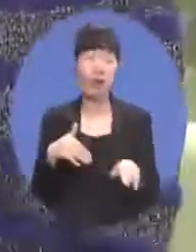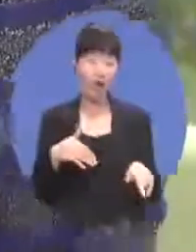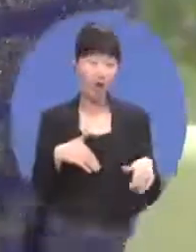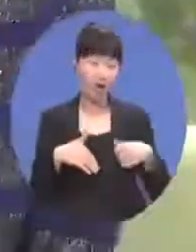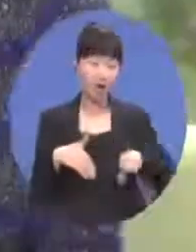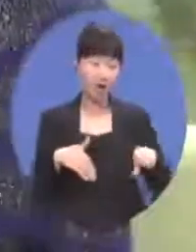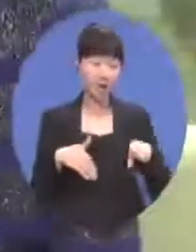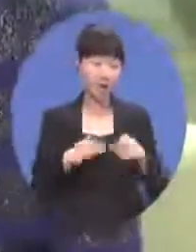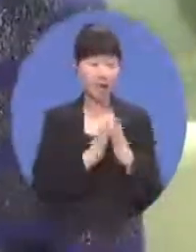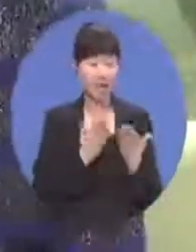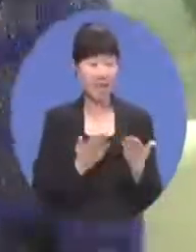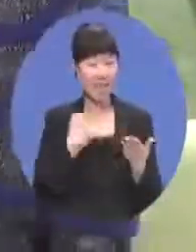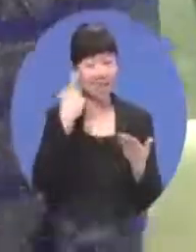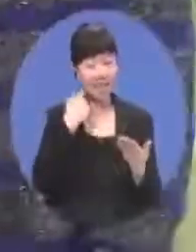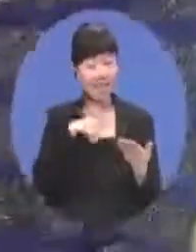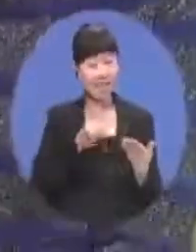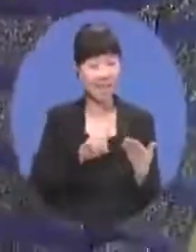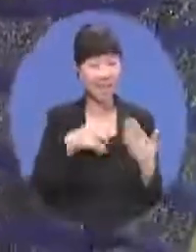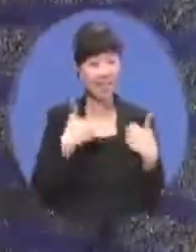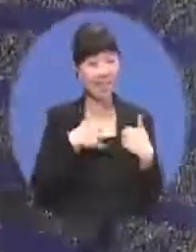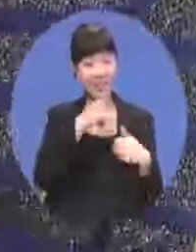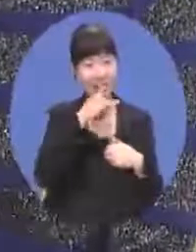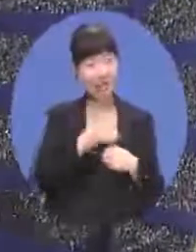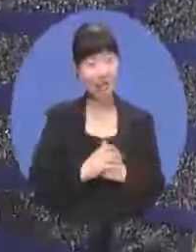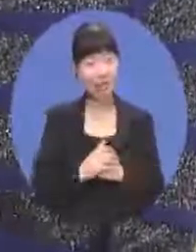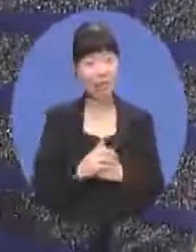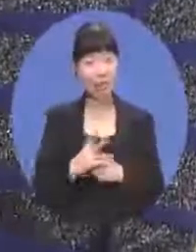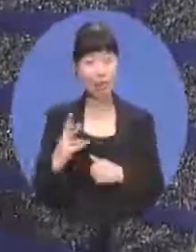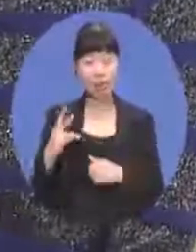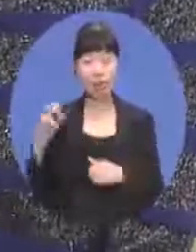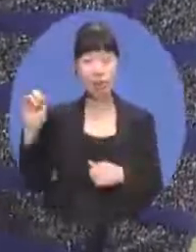생민이 책 어땠어요? 재밌었어요? 예.